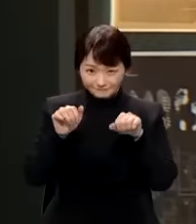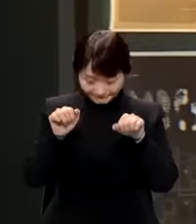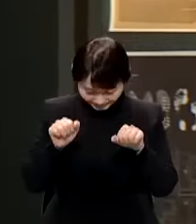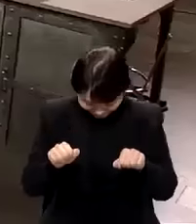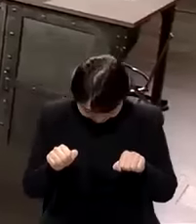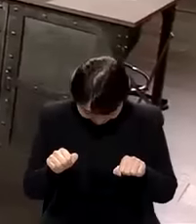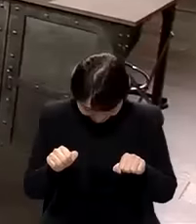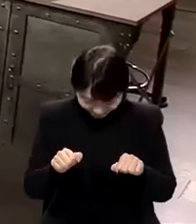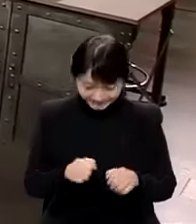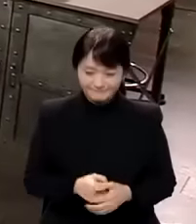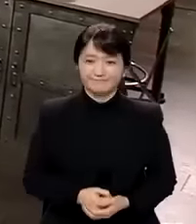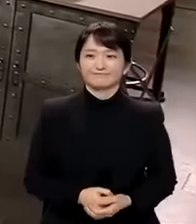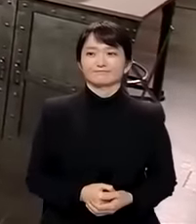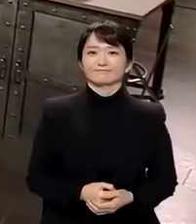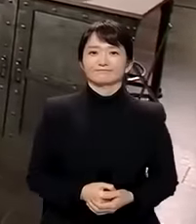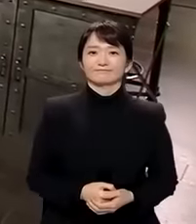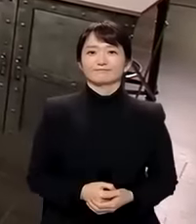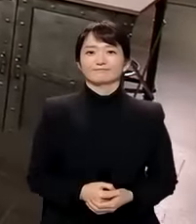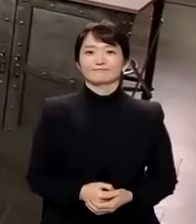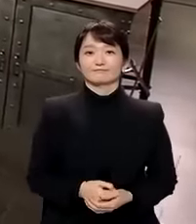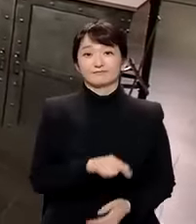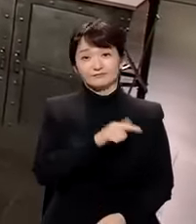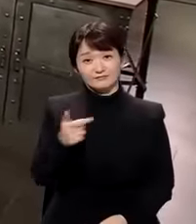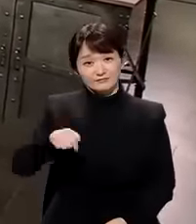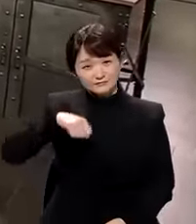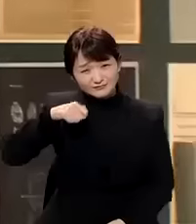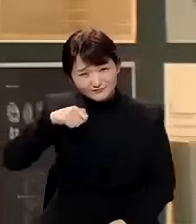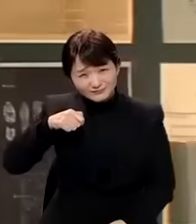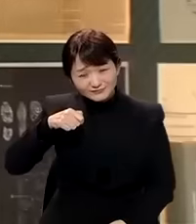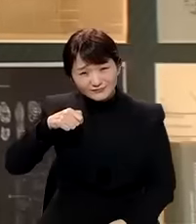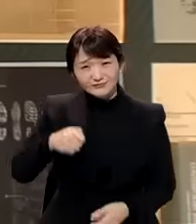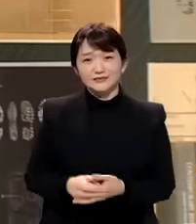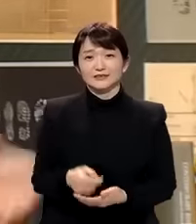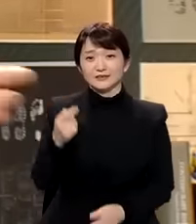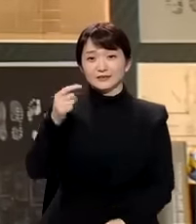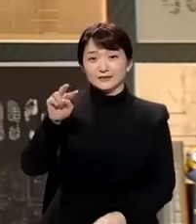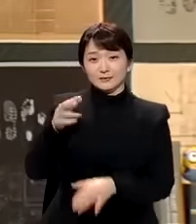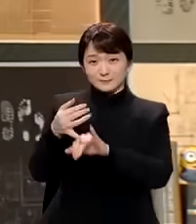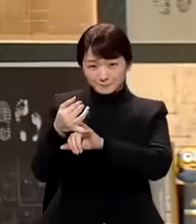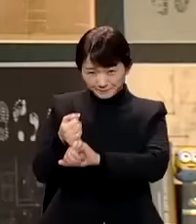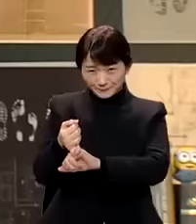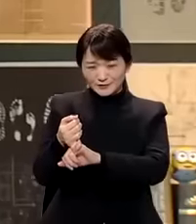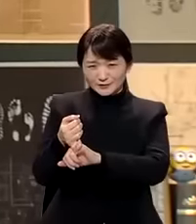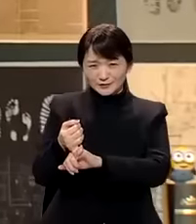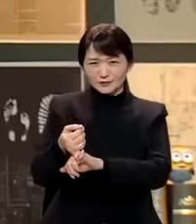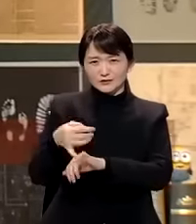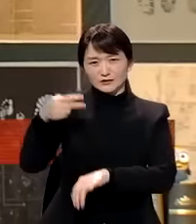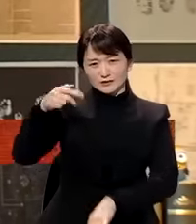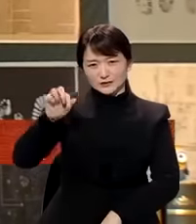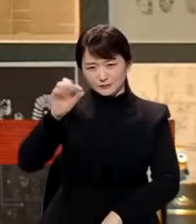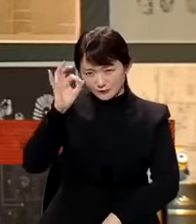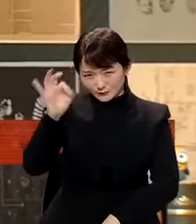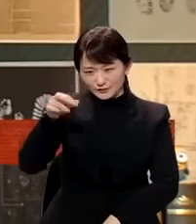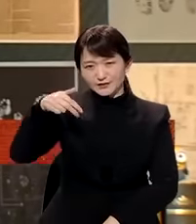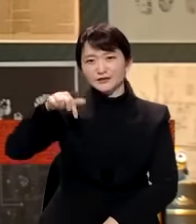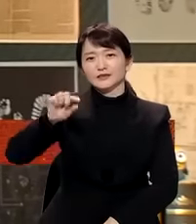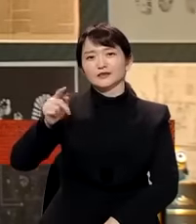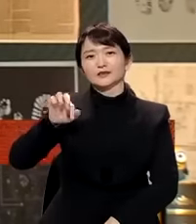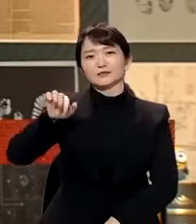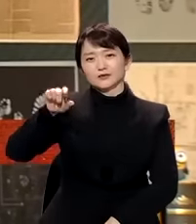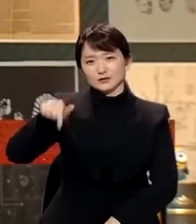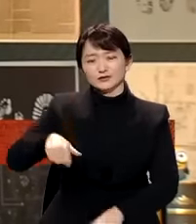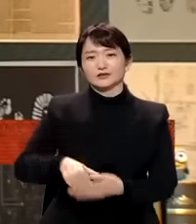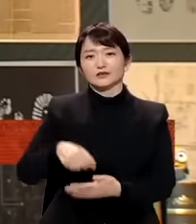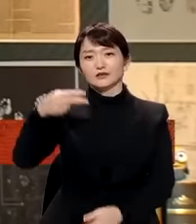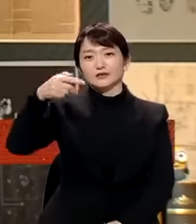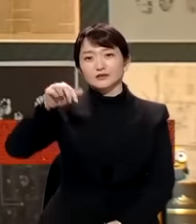안녕하세요 안녕요 예 저녁 식사 때마다 채널 예약해서 꼭 챙겨봅니다 하신 진미숙 님 사바는 그